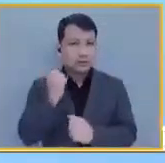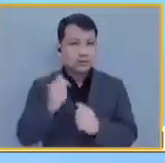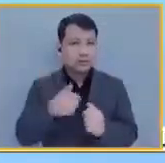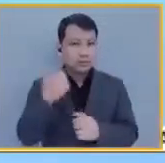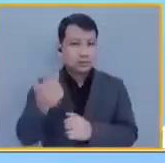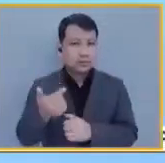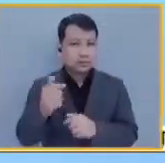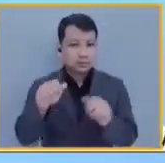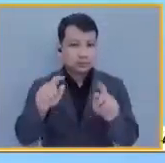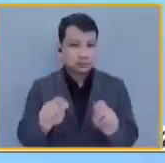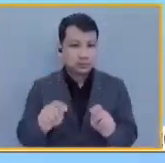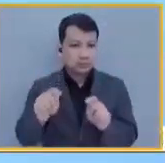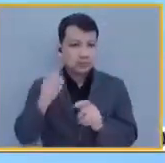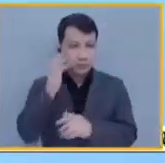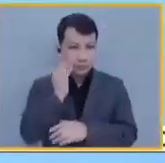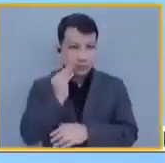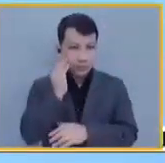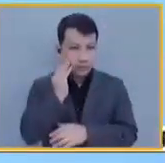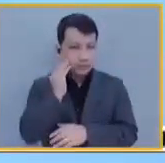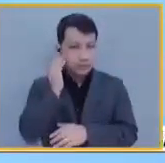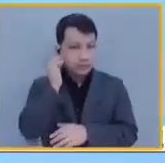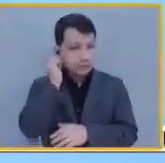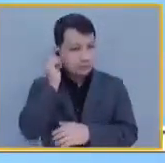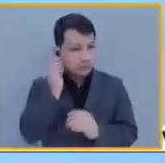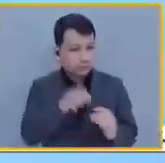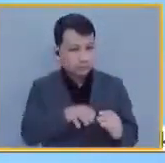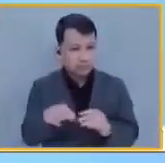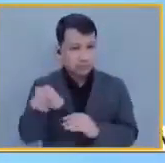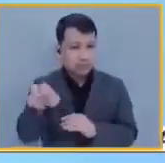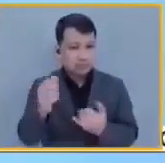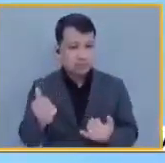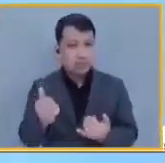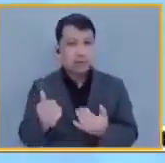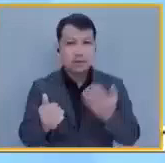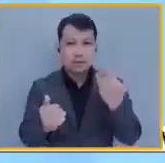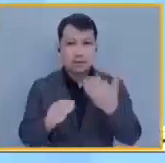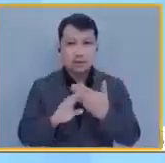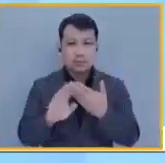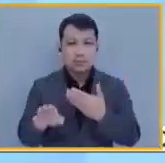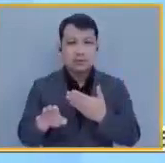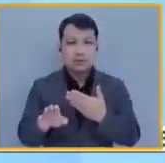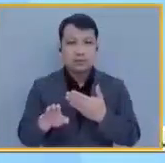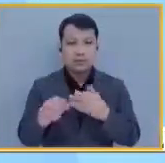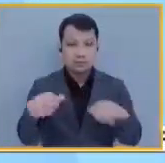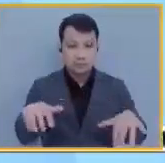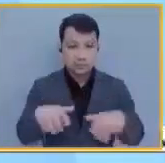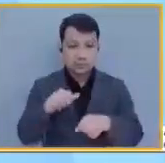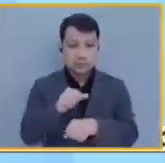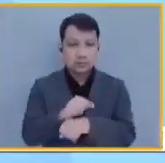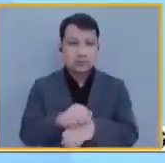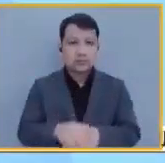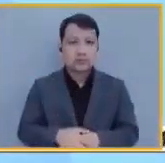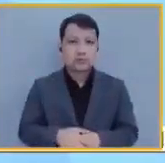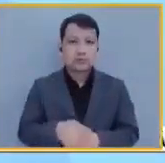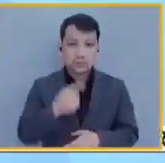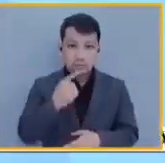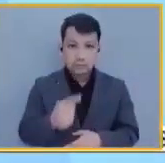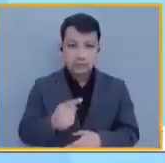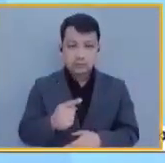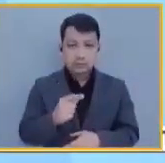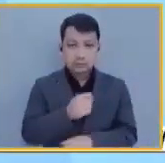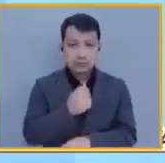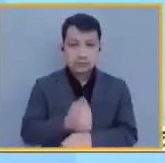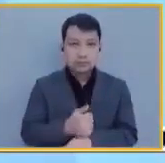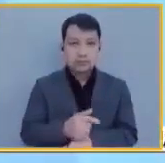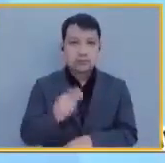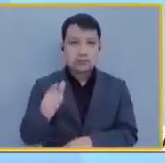pa mararanasan ang pagdagsa ng mga motorista para sa kanilang pagbabalik trabaho. Pagtitiyak naman ng mga otoridad, 24/7